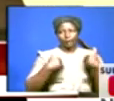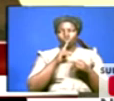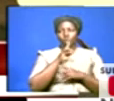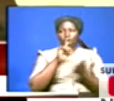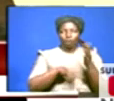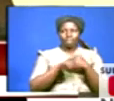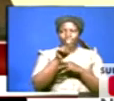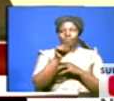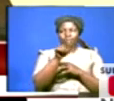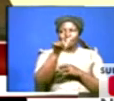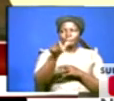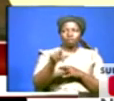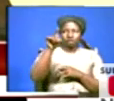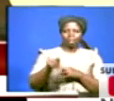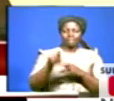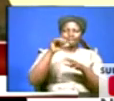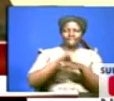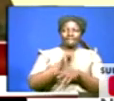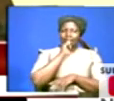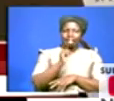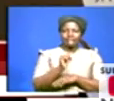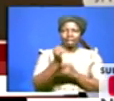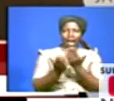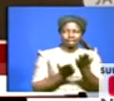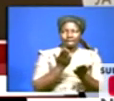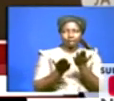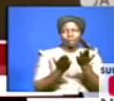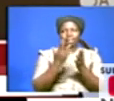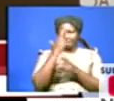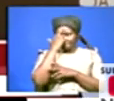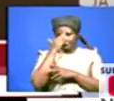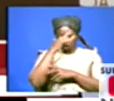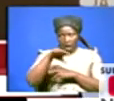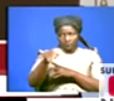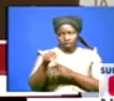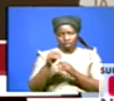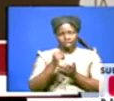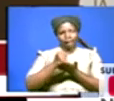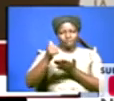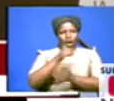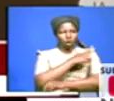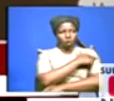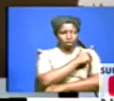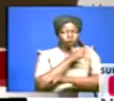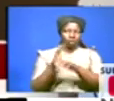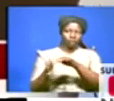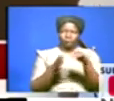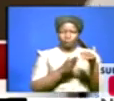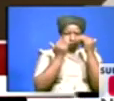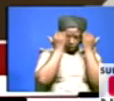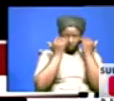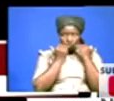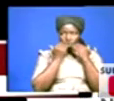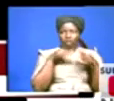undergo age assessment at Narok County Referral Hospitals. Hatimaye, mahakama kuu ya Busia imetupilia mbali